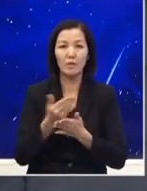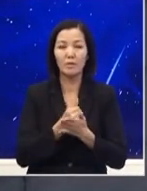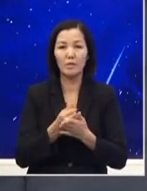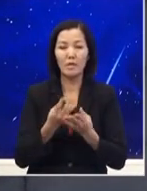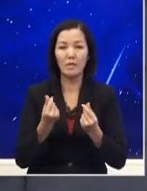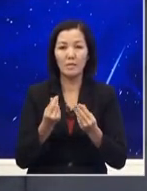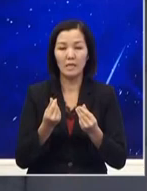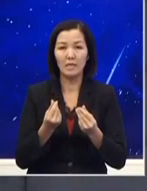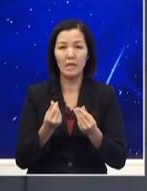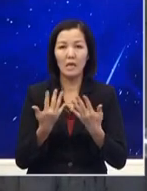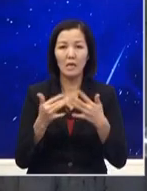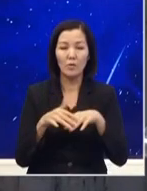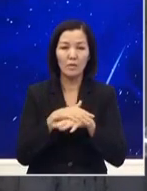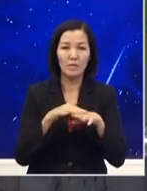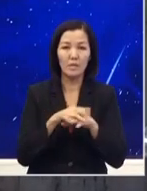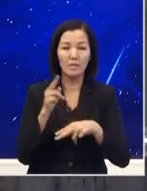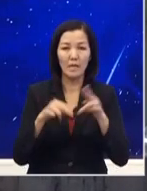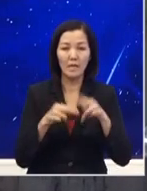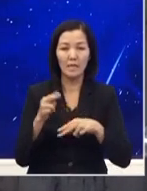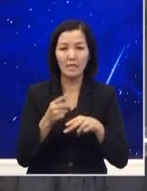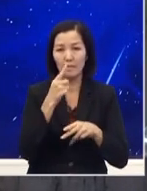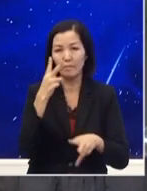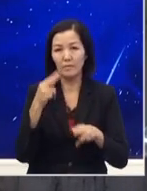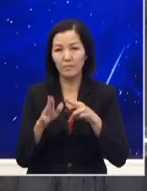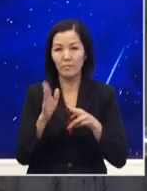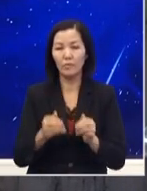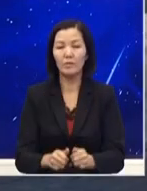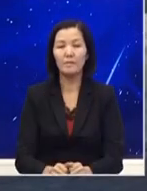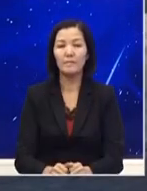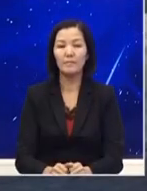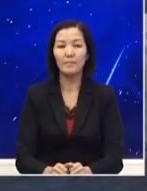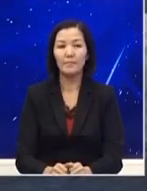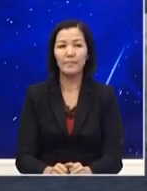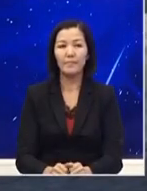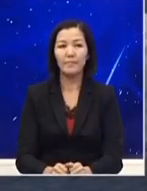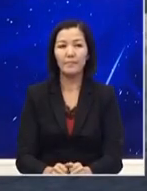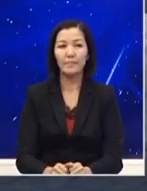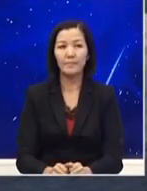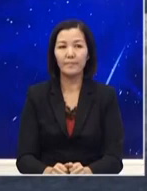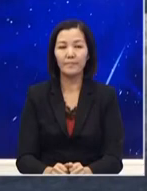собственных средств. На сегодня строительство школы близится к завершению.